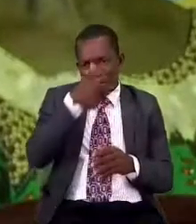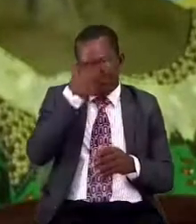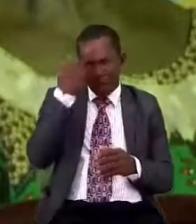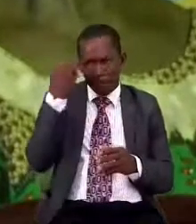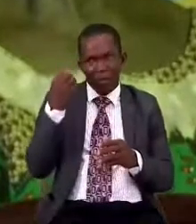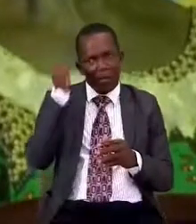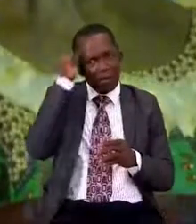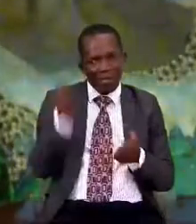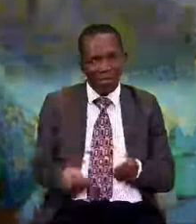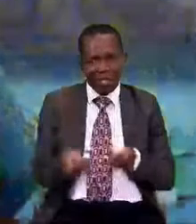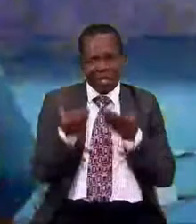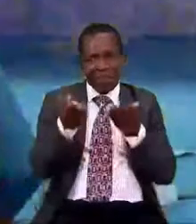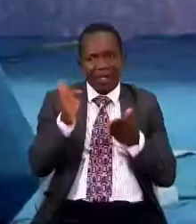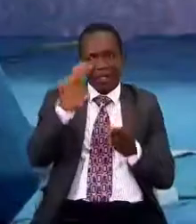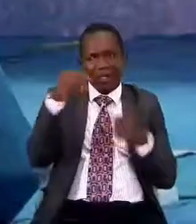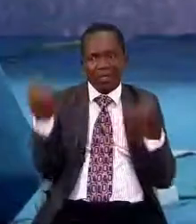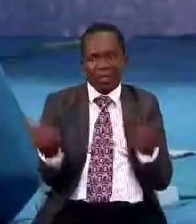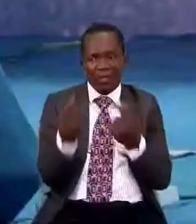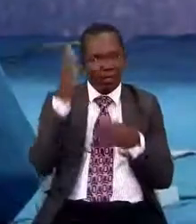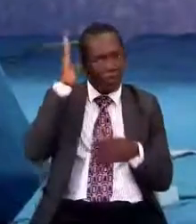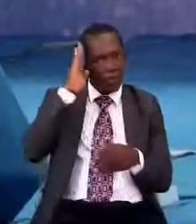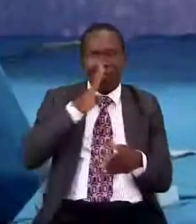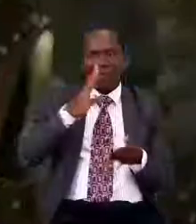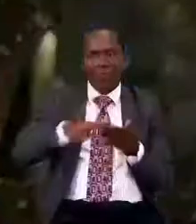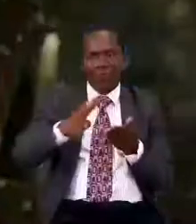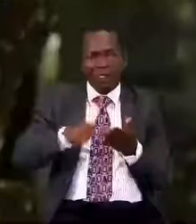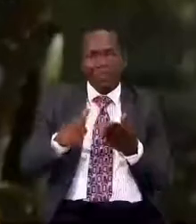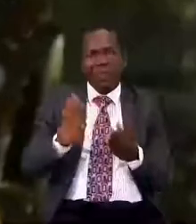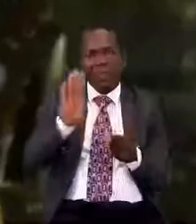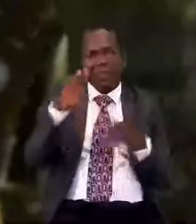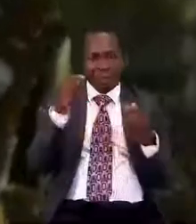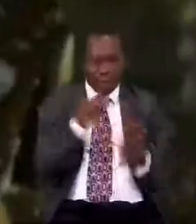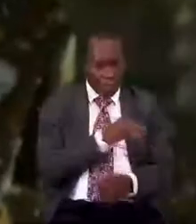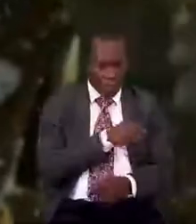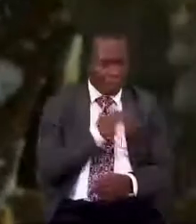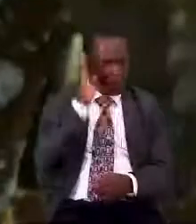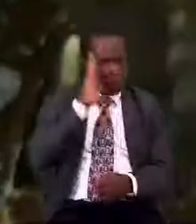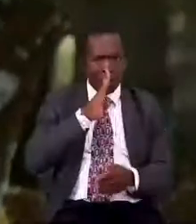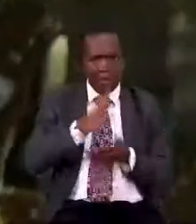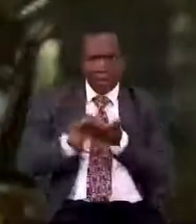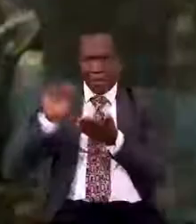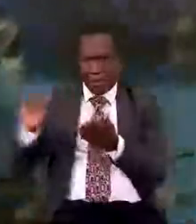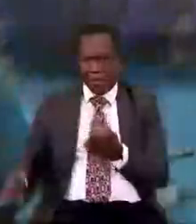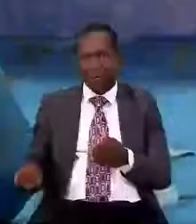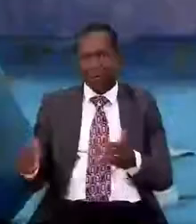sera ôtée. Votre condamnation sera ôtée au nom de Jésus-Christ.